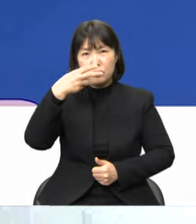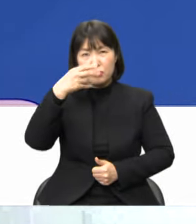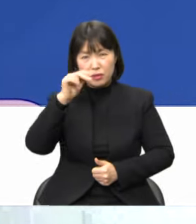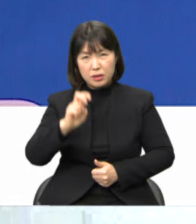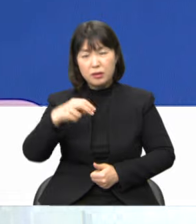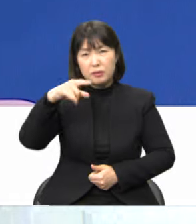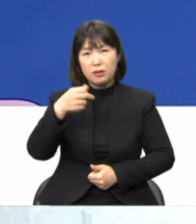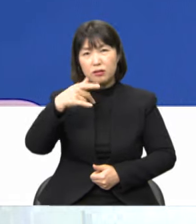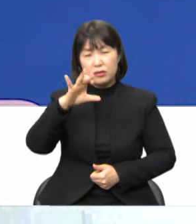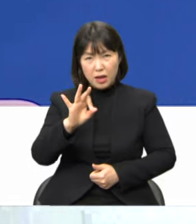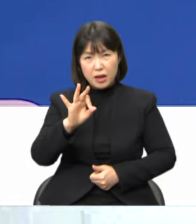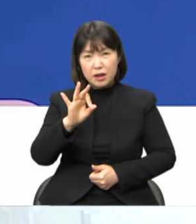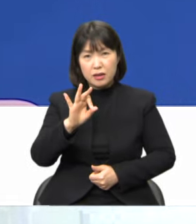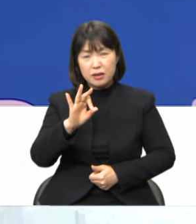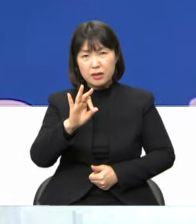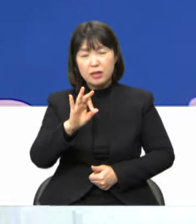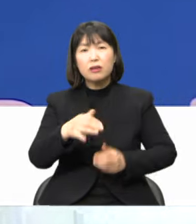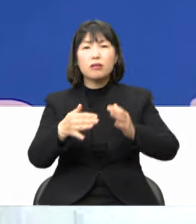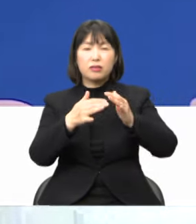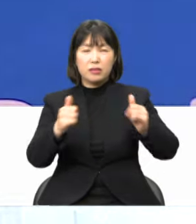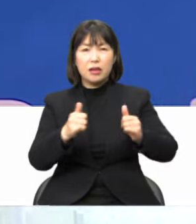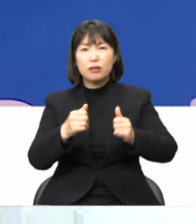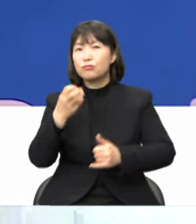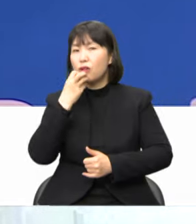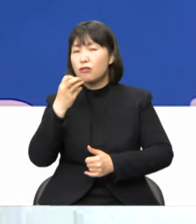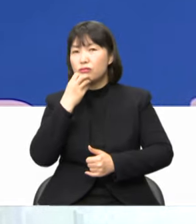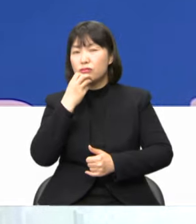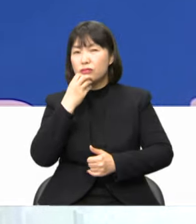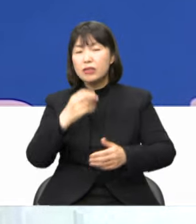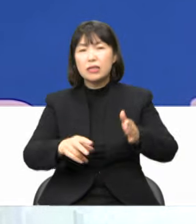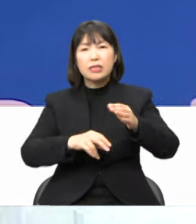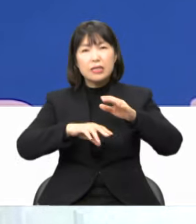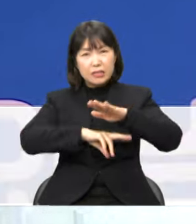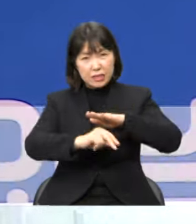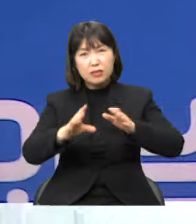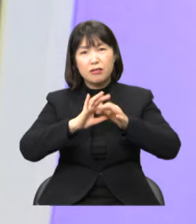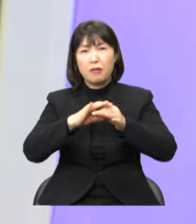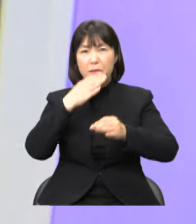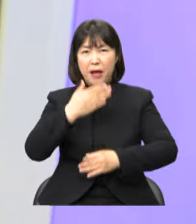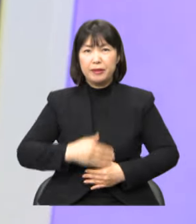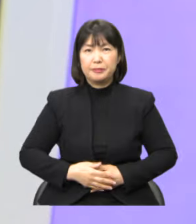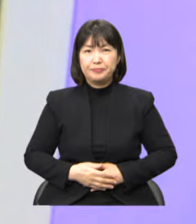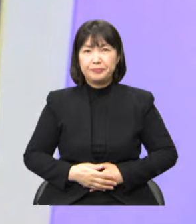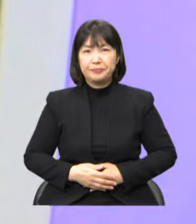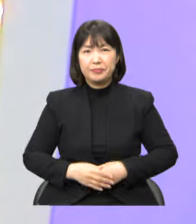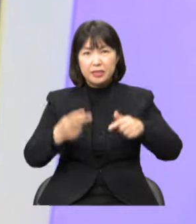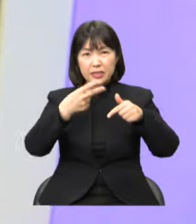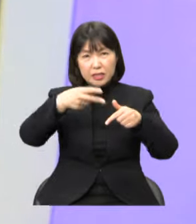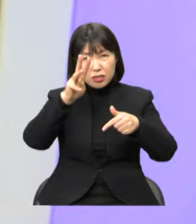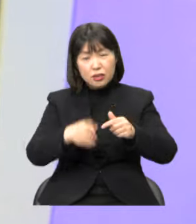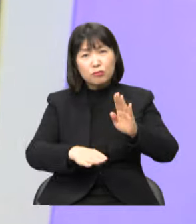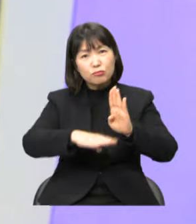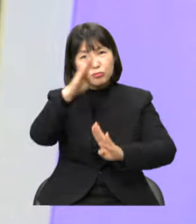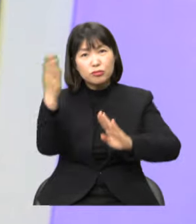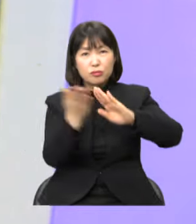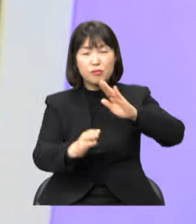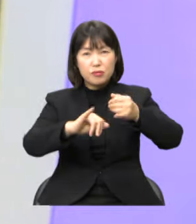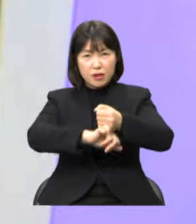주민들에게 서울까지의 철도 교통망을 제공할 수 있습니다 인천 북부권 공약에는